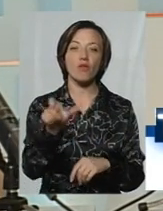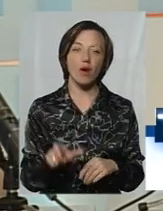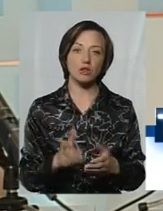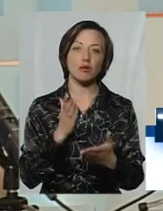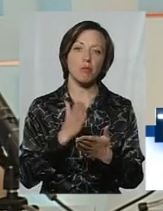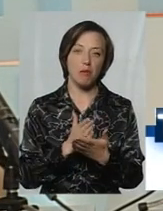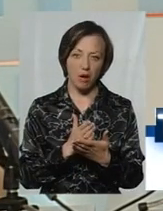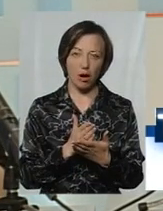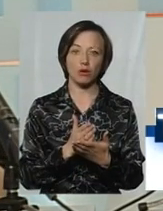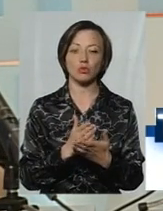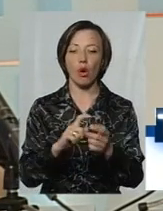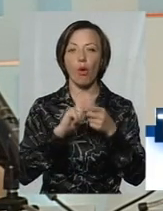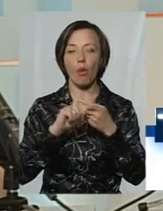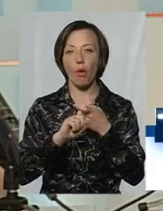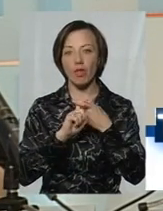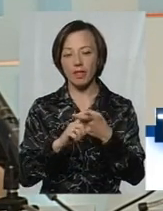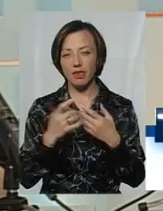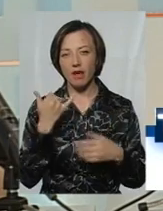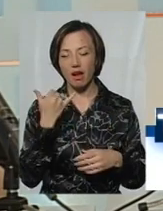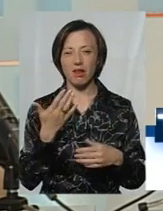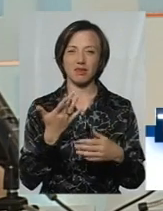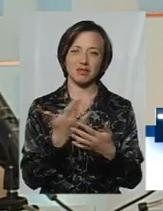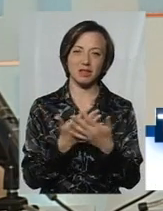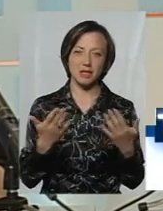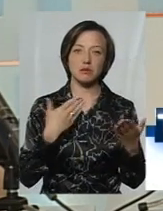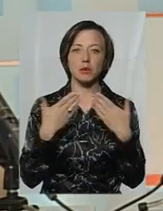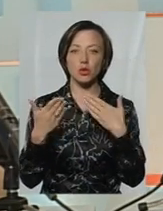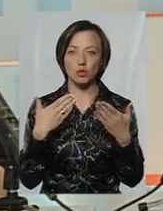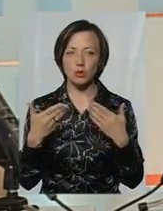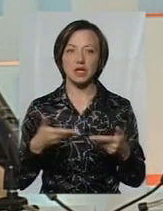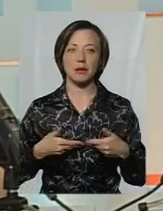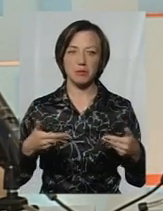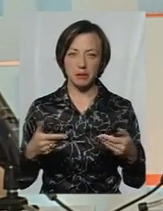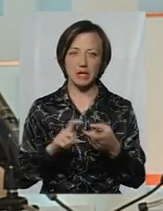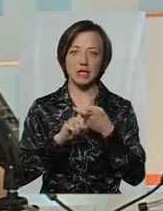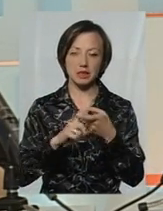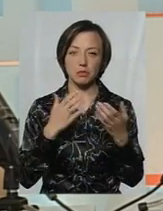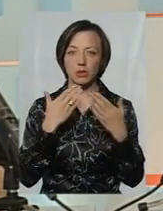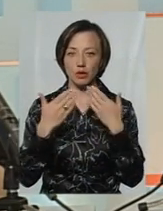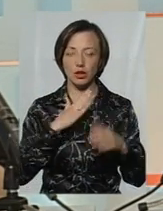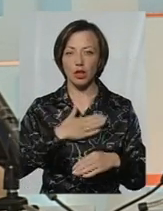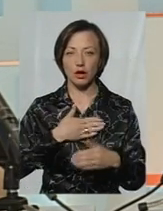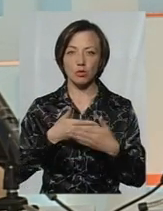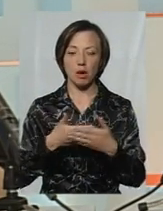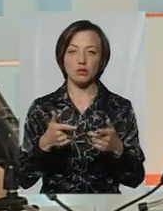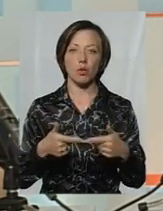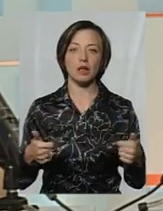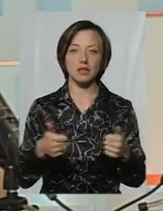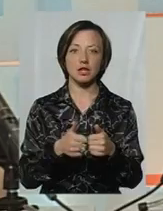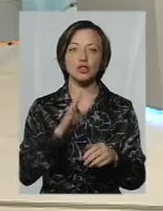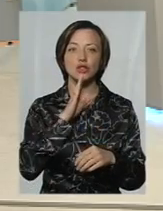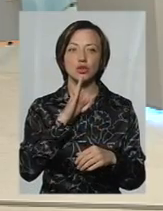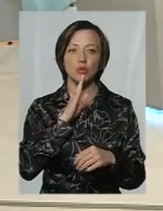якби туди контакти і спілкуються. Зокрема, і ми якби спілкуємо. Ну, наша громадська організація